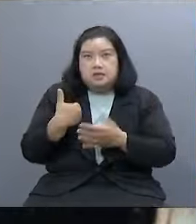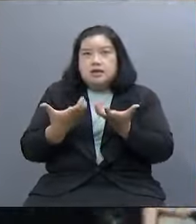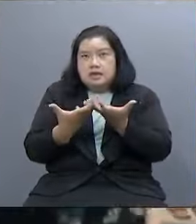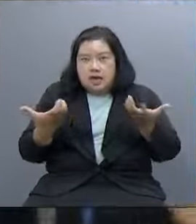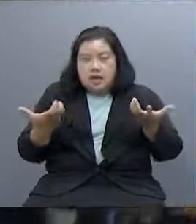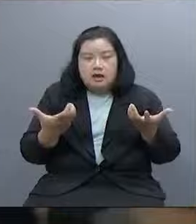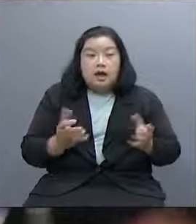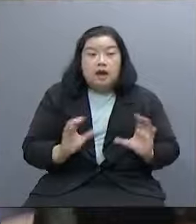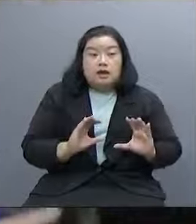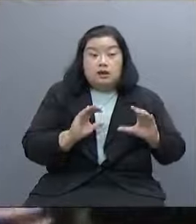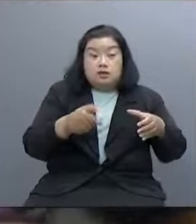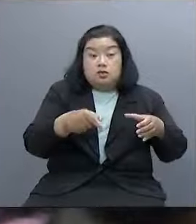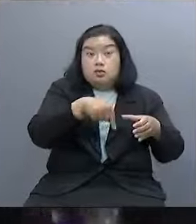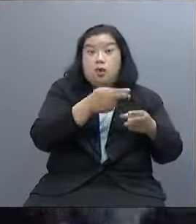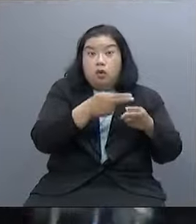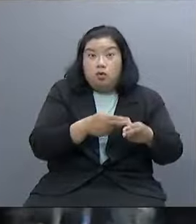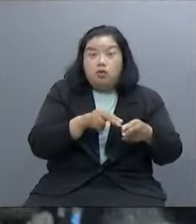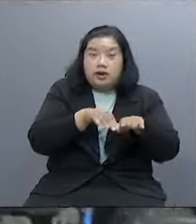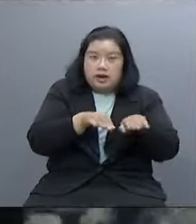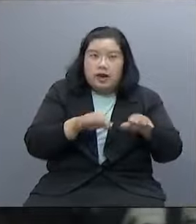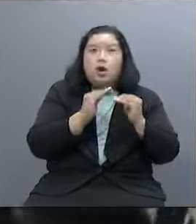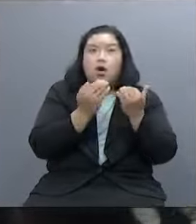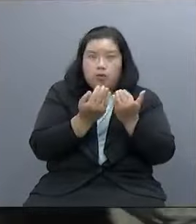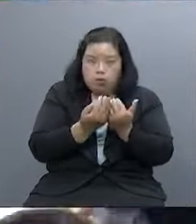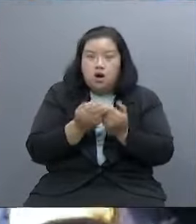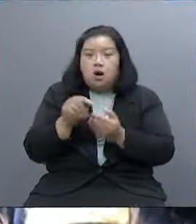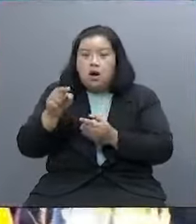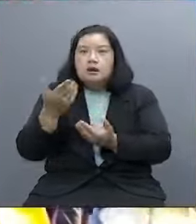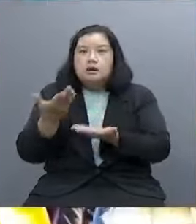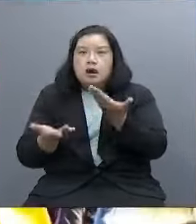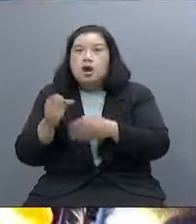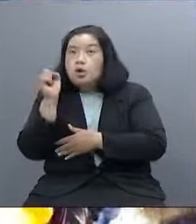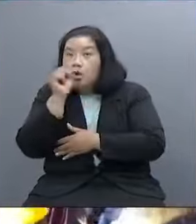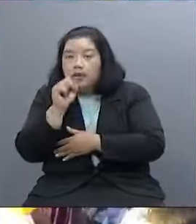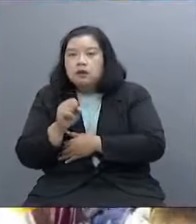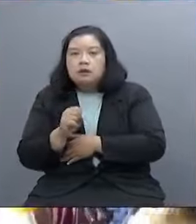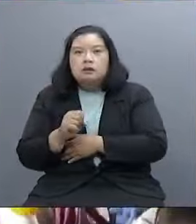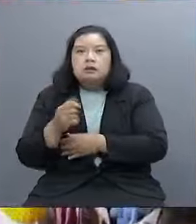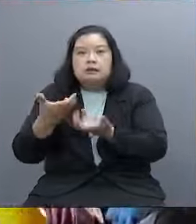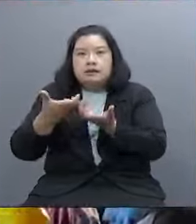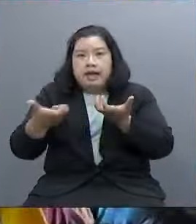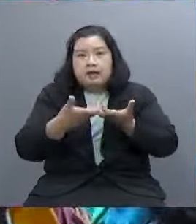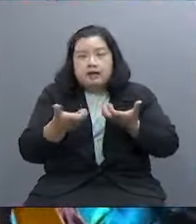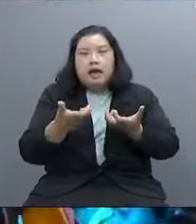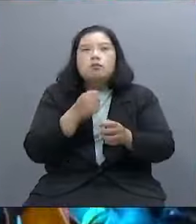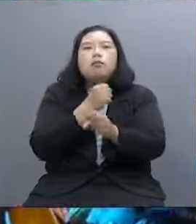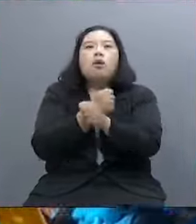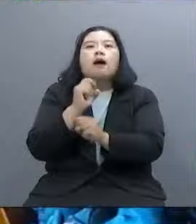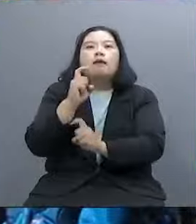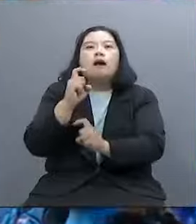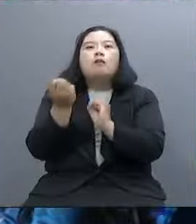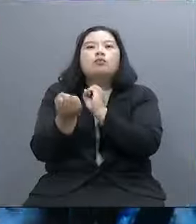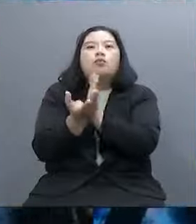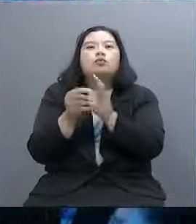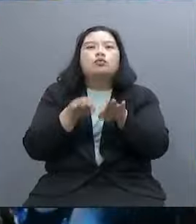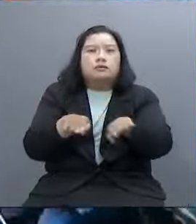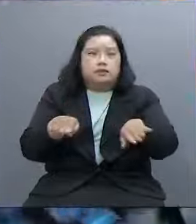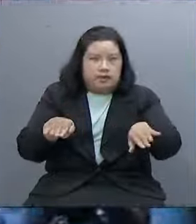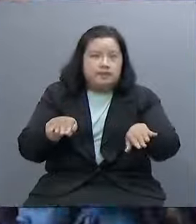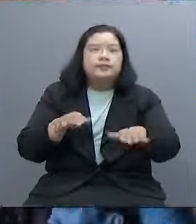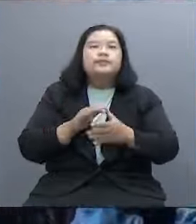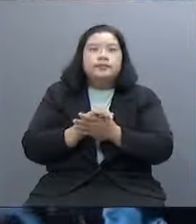กและครอบครัวด้วยนะคะเพื่อป้องกันเรื่องของอุบัติเหตุที่จะเกิดขึ้นแล้วก็ความปลอดภัยของผู้ร่วมงานรุ่นเยาว์นั่นเอง โดยกิจกรร